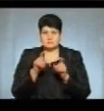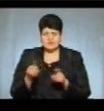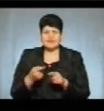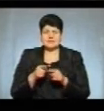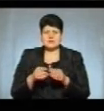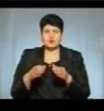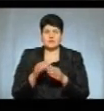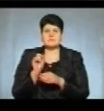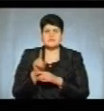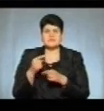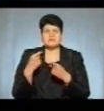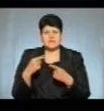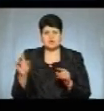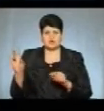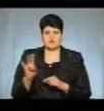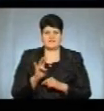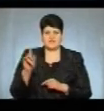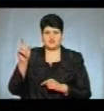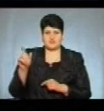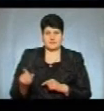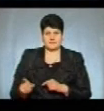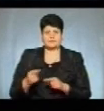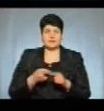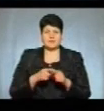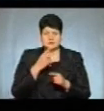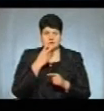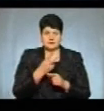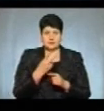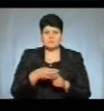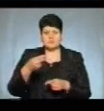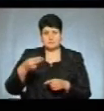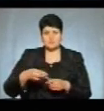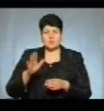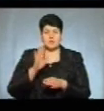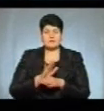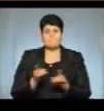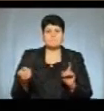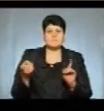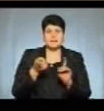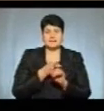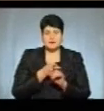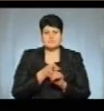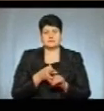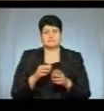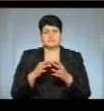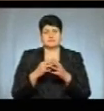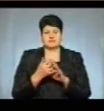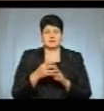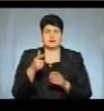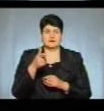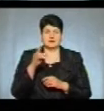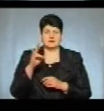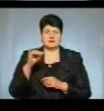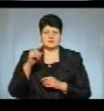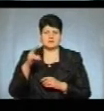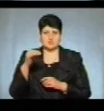цій громаді призначать іншого священика. На цих кадрах владика Нестор підписує указ про приєднання Гніздичної парафії церкви Преображення